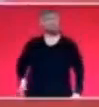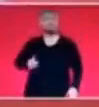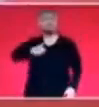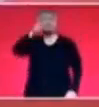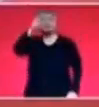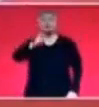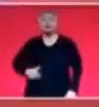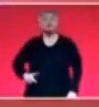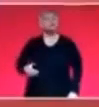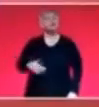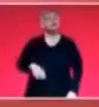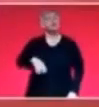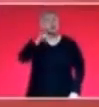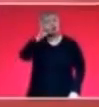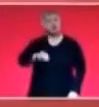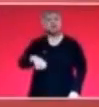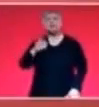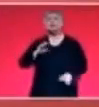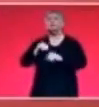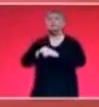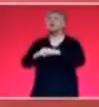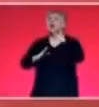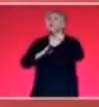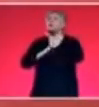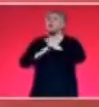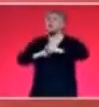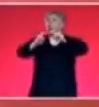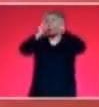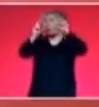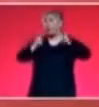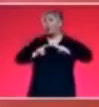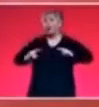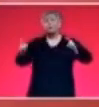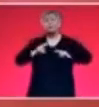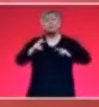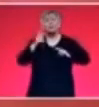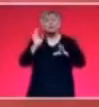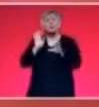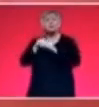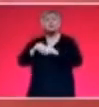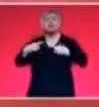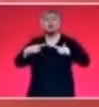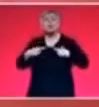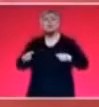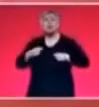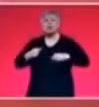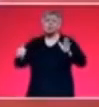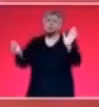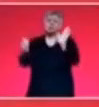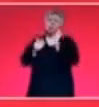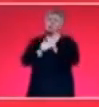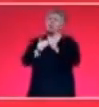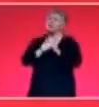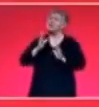μιας ιστορικής ομοσπονδίας που εκπροσωπεί χιλιάδες εργαζομένους μιας από